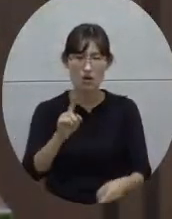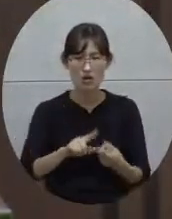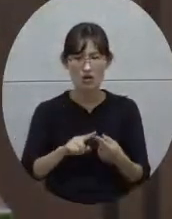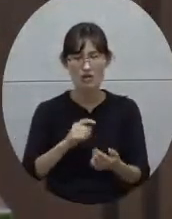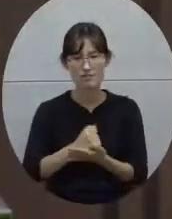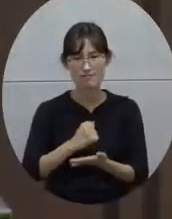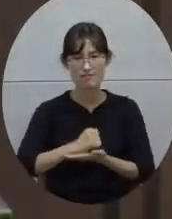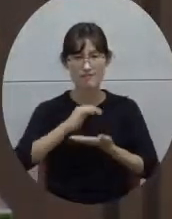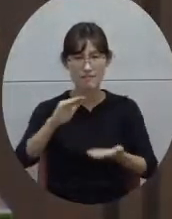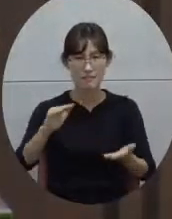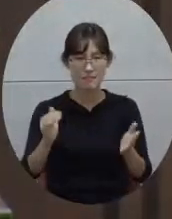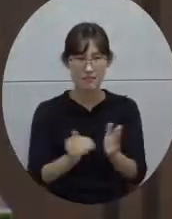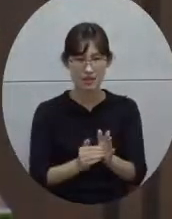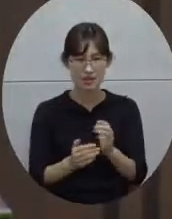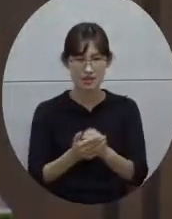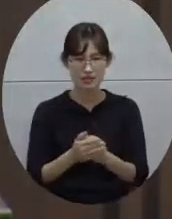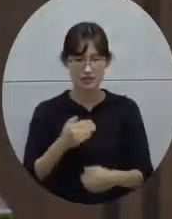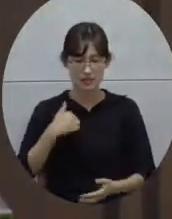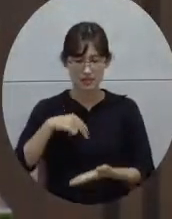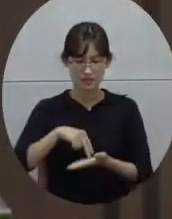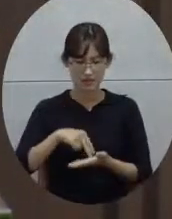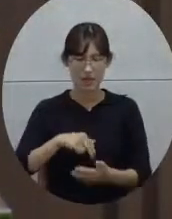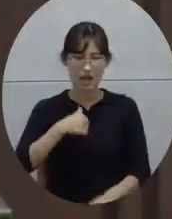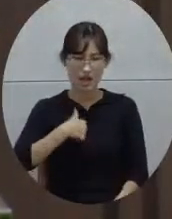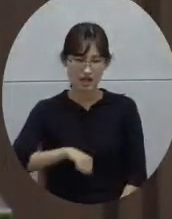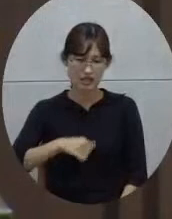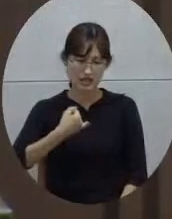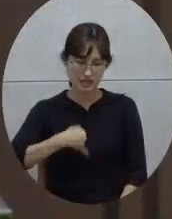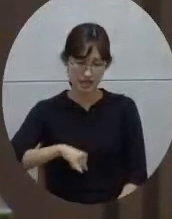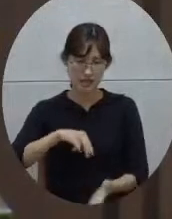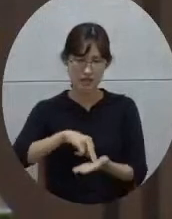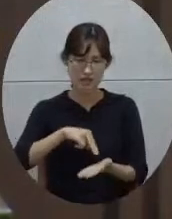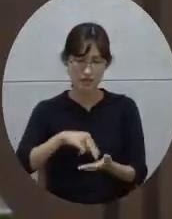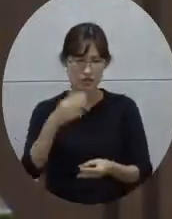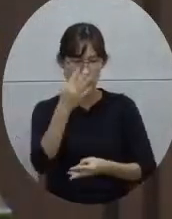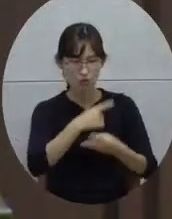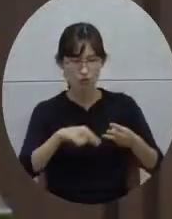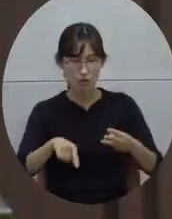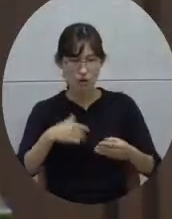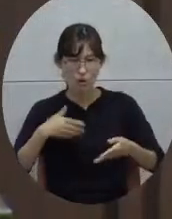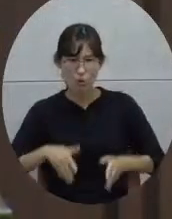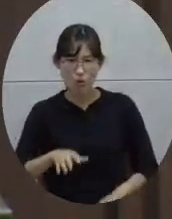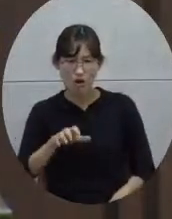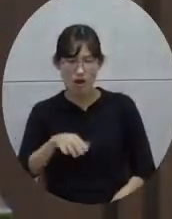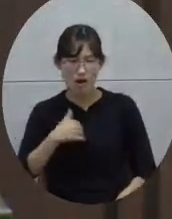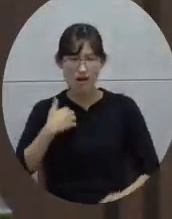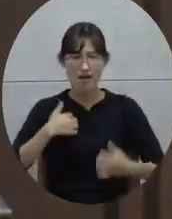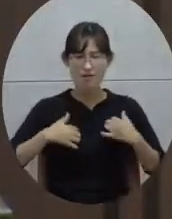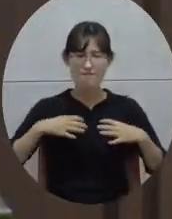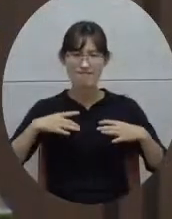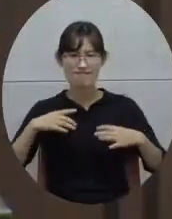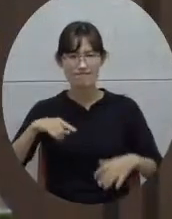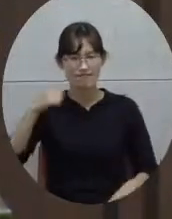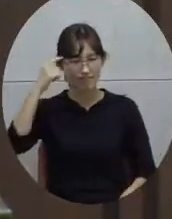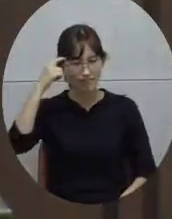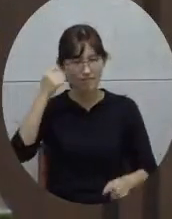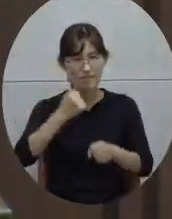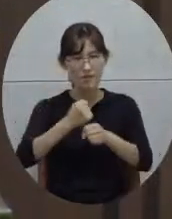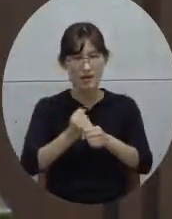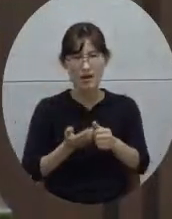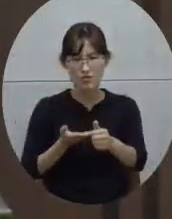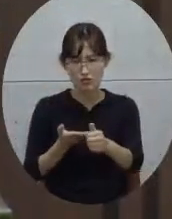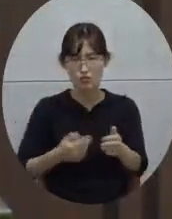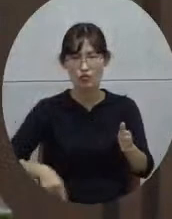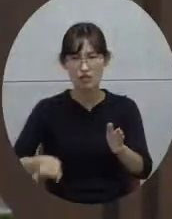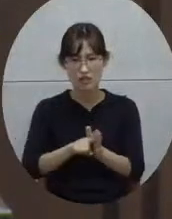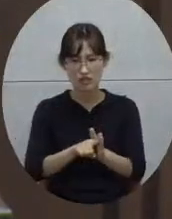아들, 딸들이 청주에 산다는 것을 자랑스러워할 수 있도록 청주에서 더 큰 꿈을 꾸고